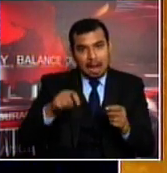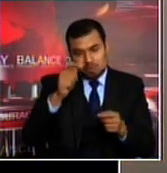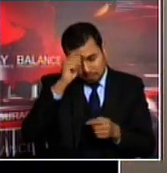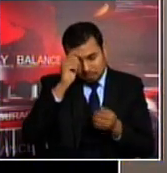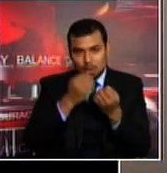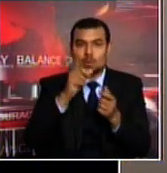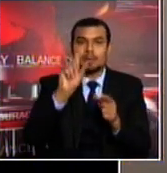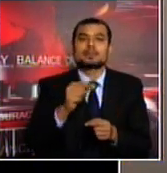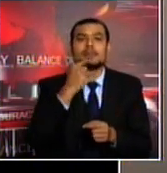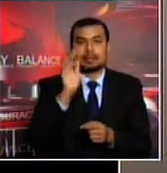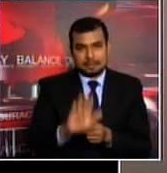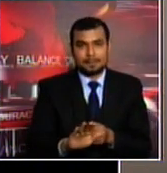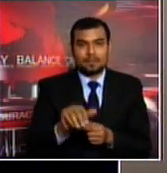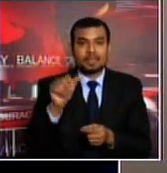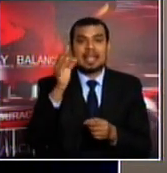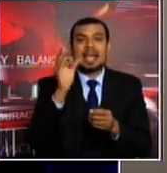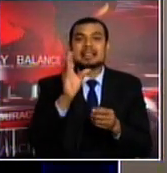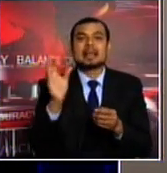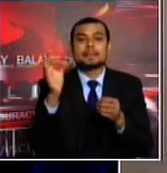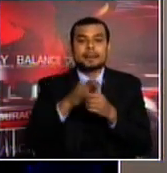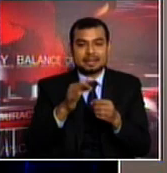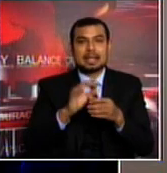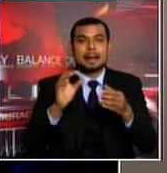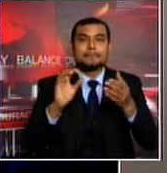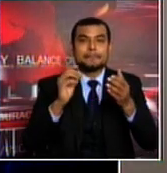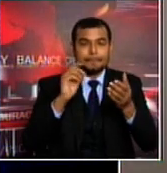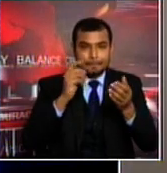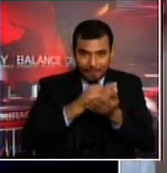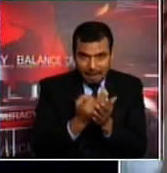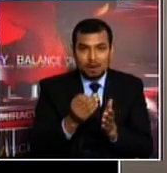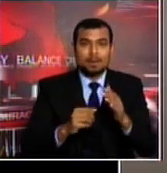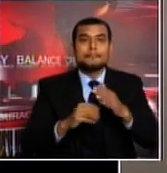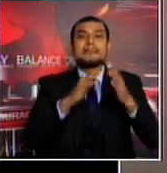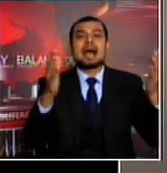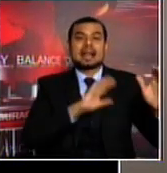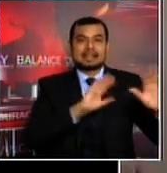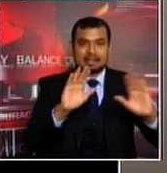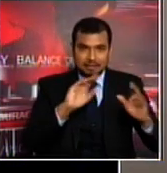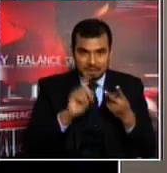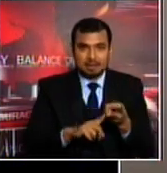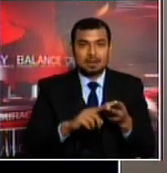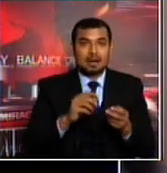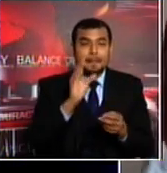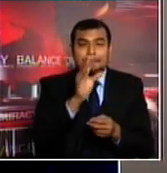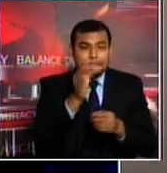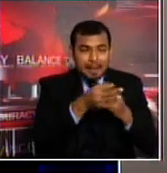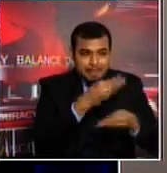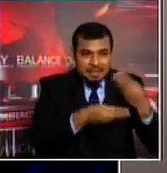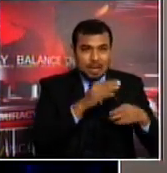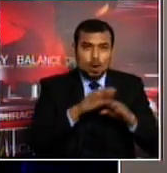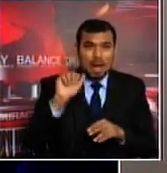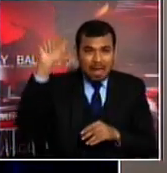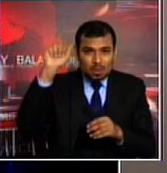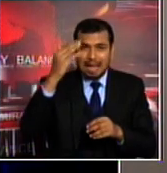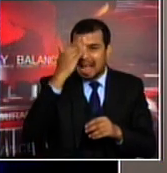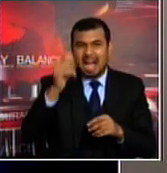छ। यातायात व्यवस्था विभागका महानिर्देशक रूपनारायण भट्टराईले व्यवसायीहरूले गर्ने आन्दोलन कानुन विपरीत